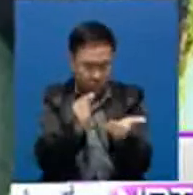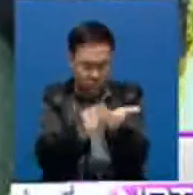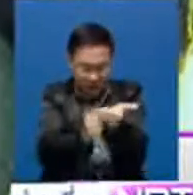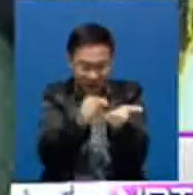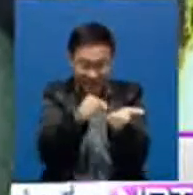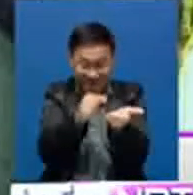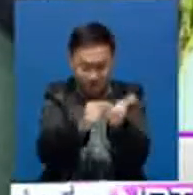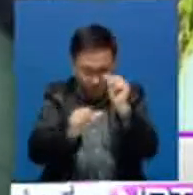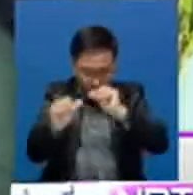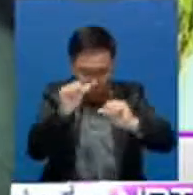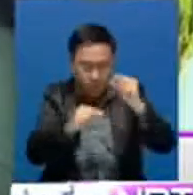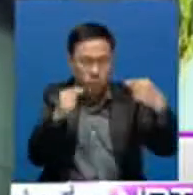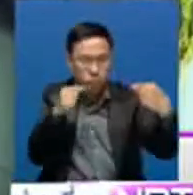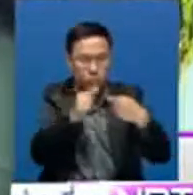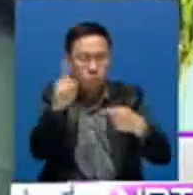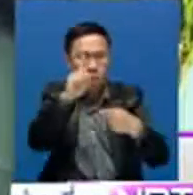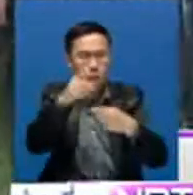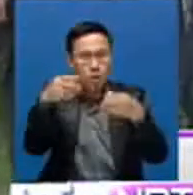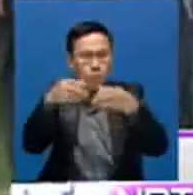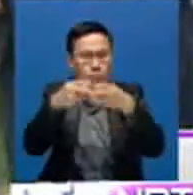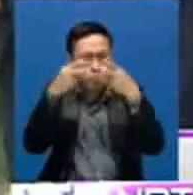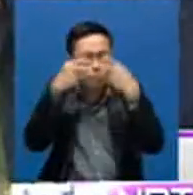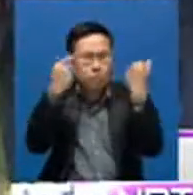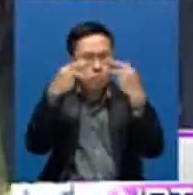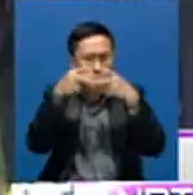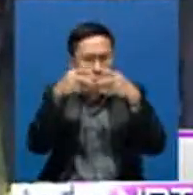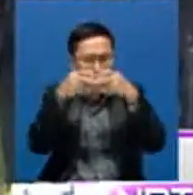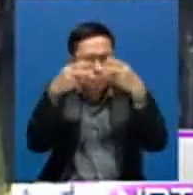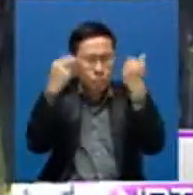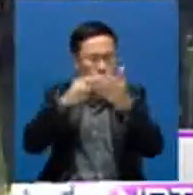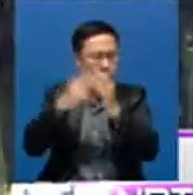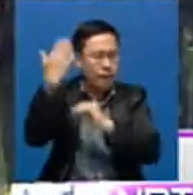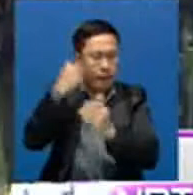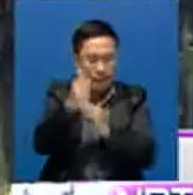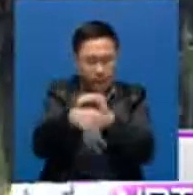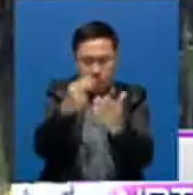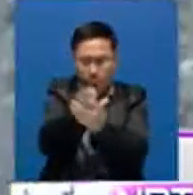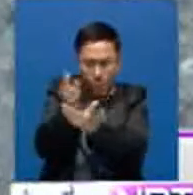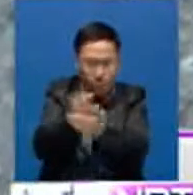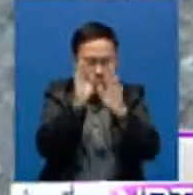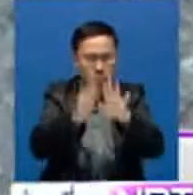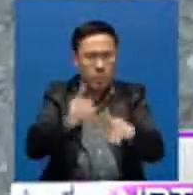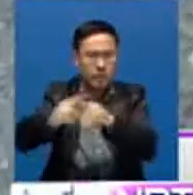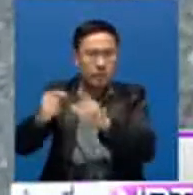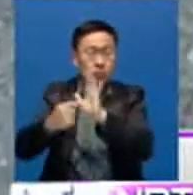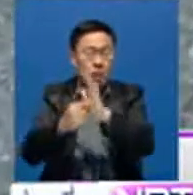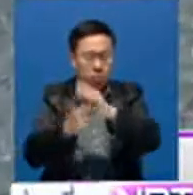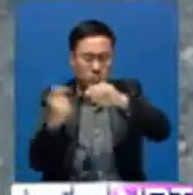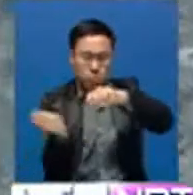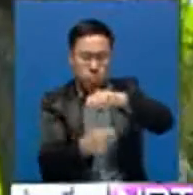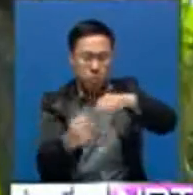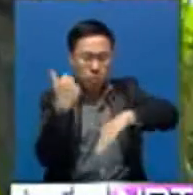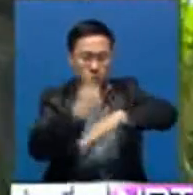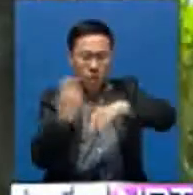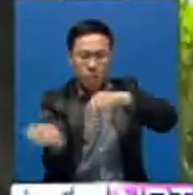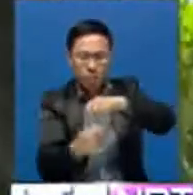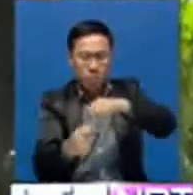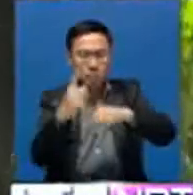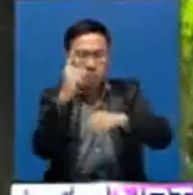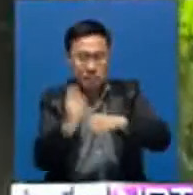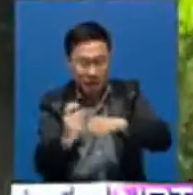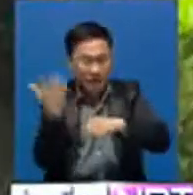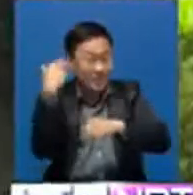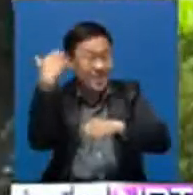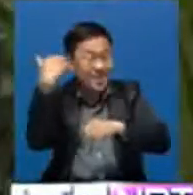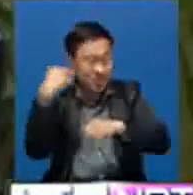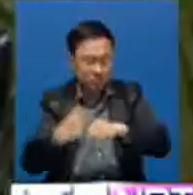ที่เกิดเหตุพบว่าตรงกับปลอกกระสุนที่กลุ่มคนร้ายใช้ก่อเหตุในหลายคดีฉันรอบยิงผู้ใหญ่บ้านและผู้ช่วยผู้ใหญ่บ้านเสียชีวิต